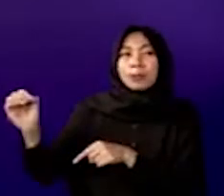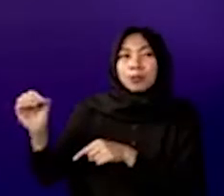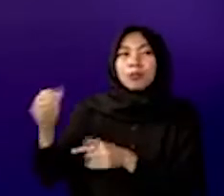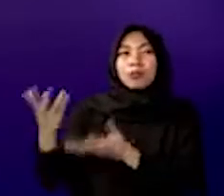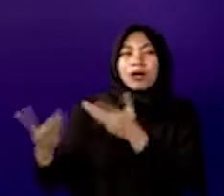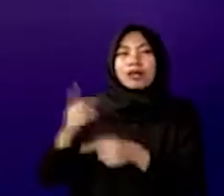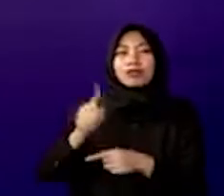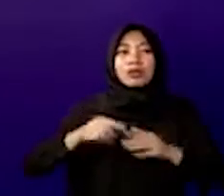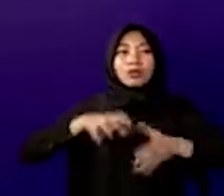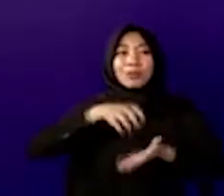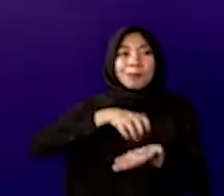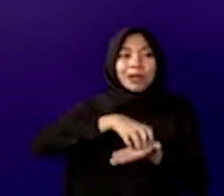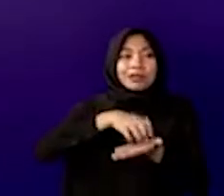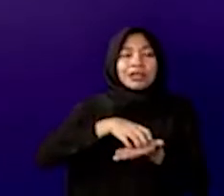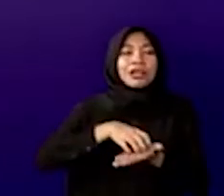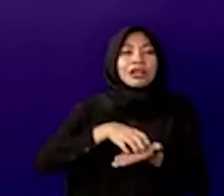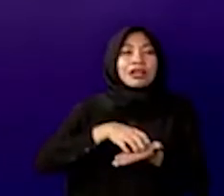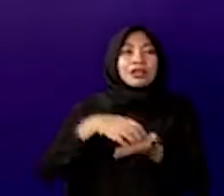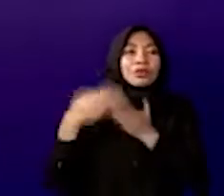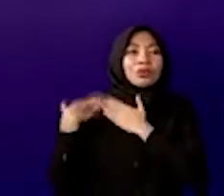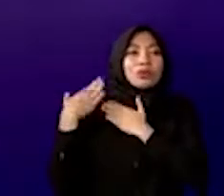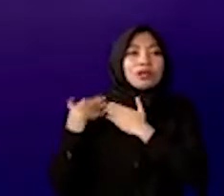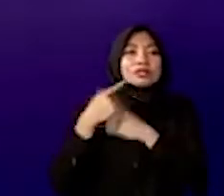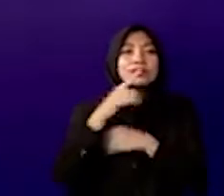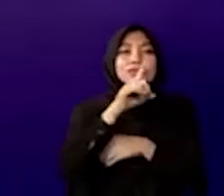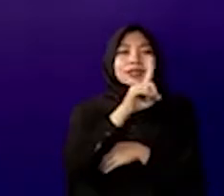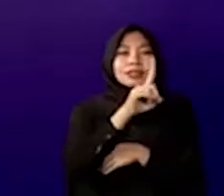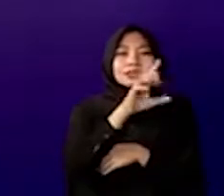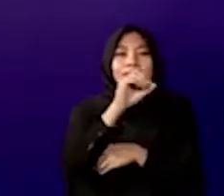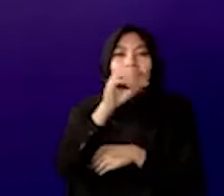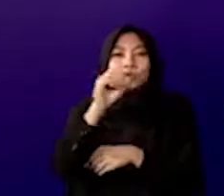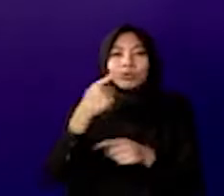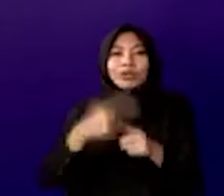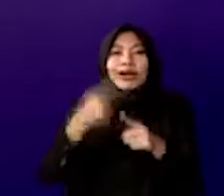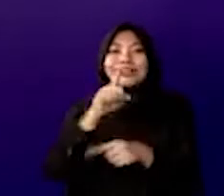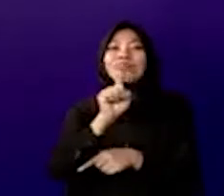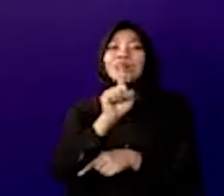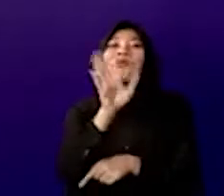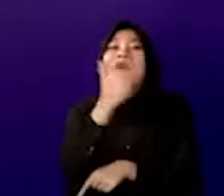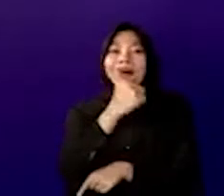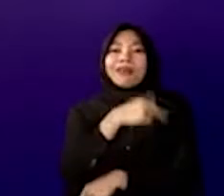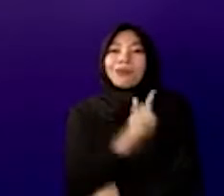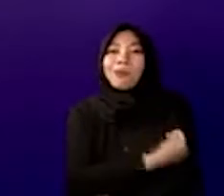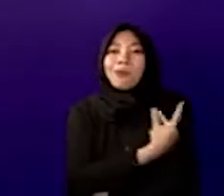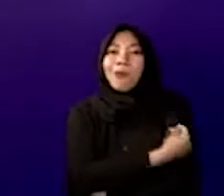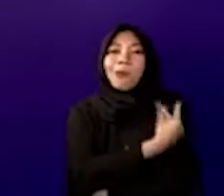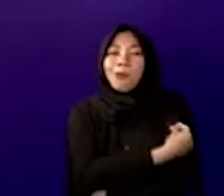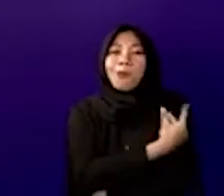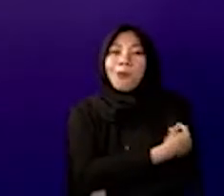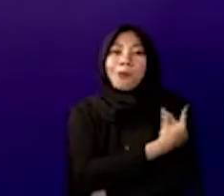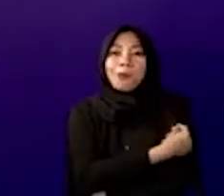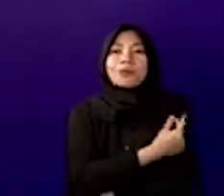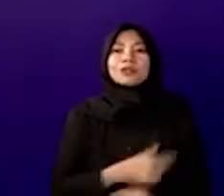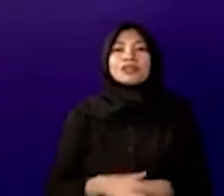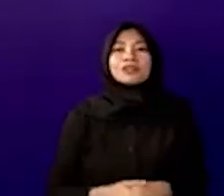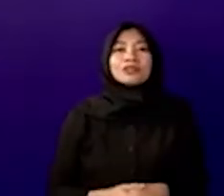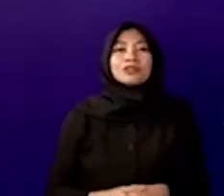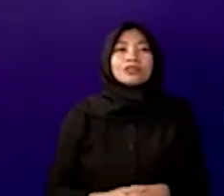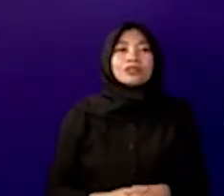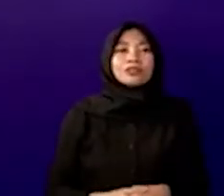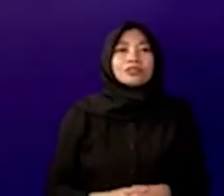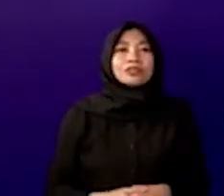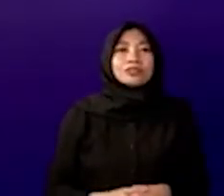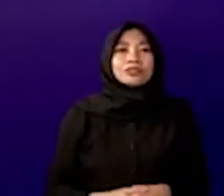puskesmas minimal 100 kali suntikan dan kita tahu bahwa suntik itu kan kalau disedot terutama yang ramai-ramai